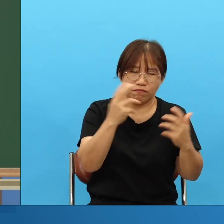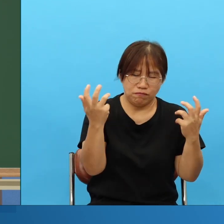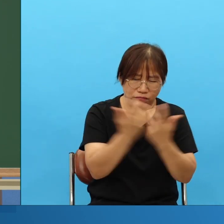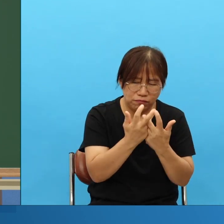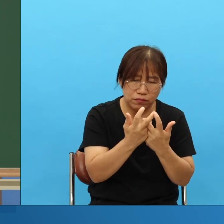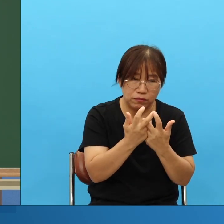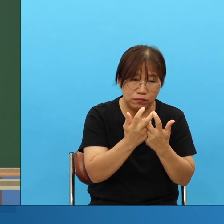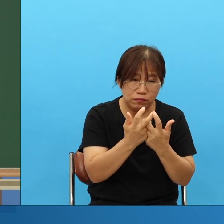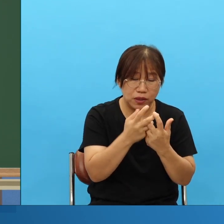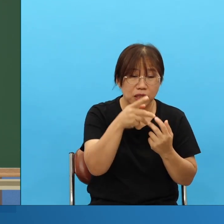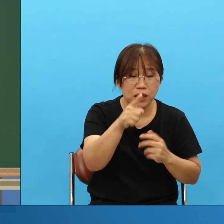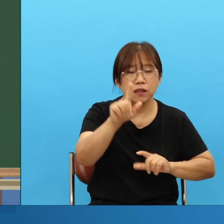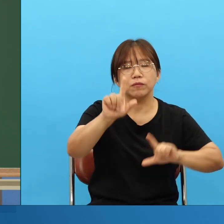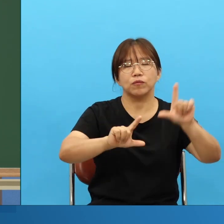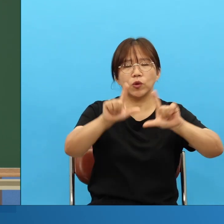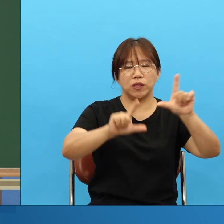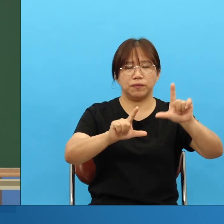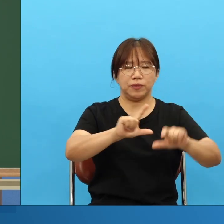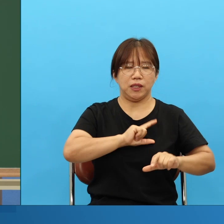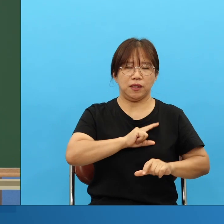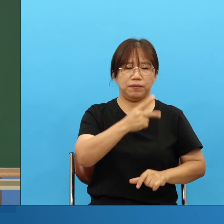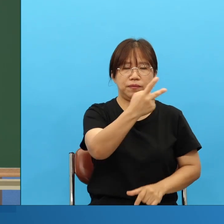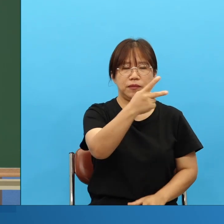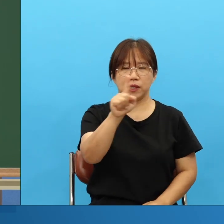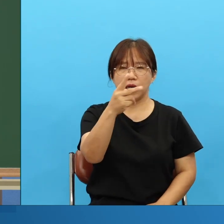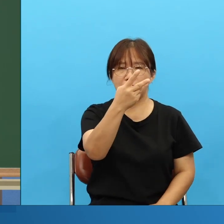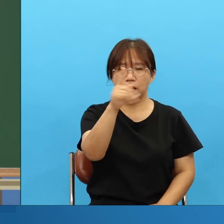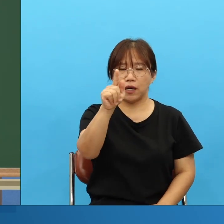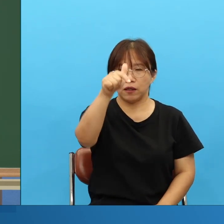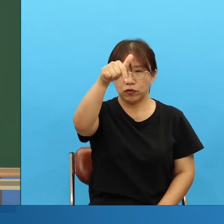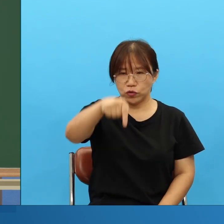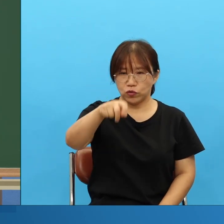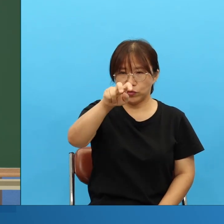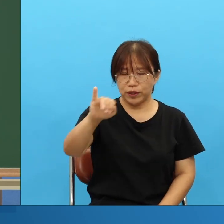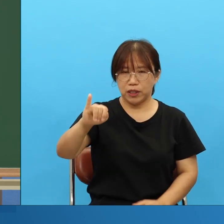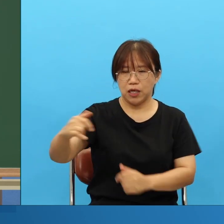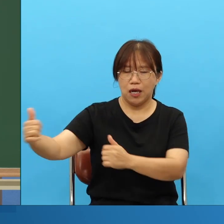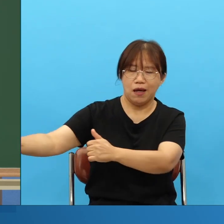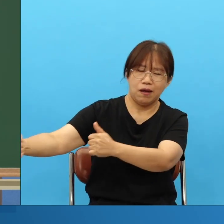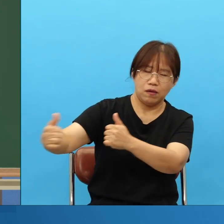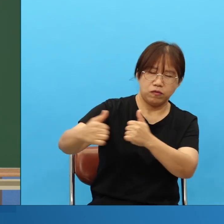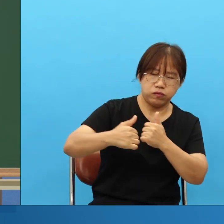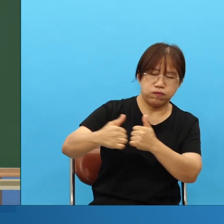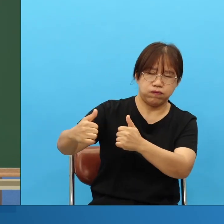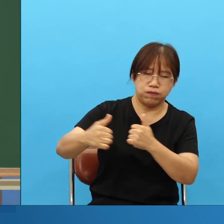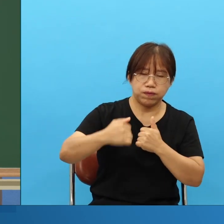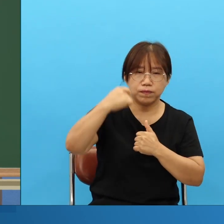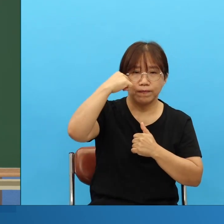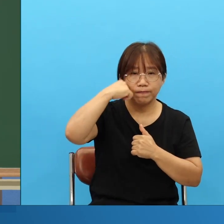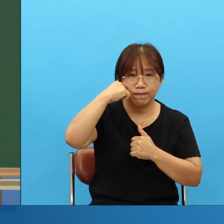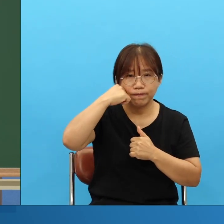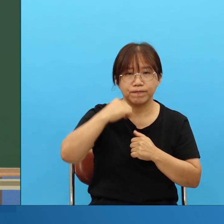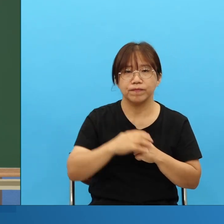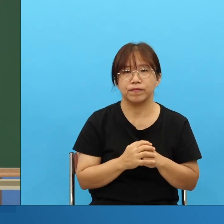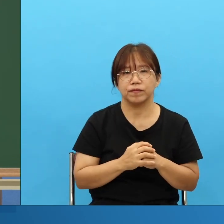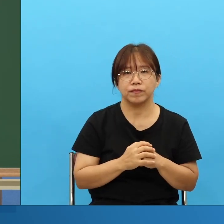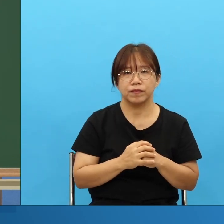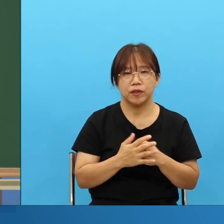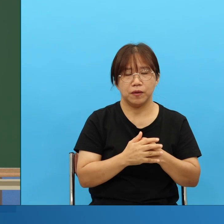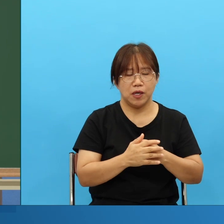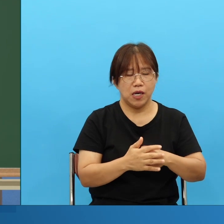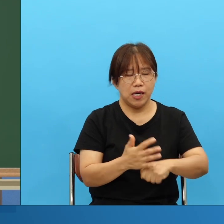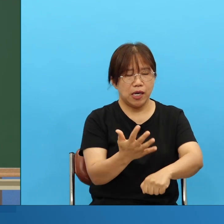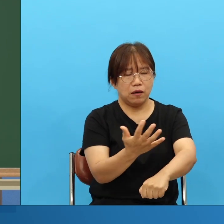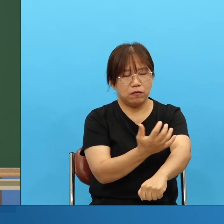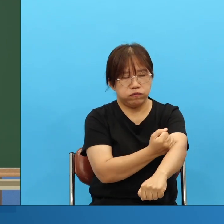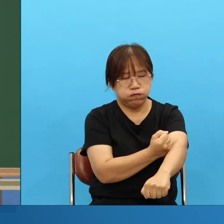두렵고 누군가가 막 잡아러 오는 것 같고 이러니까 여관방에 잡아놓고 있다가 약 깰 때까지 4시간, 5시간,